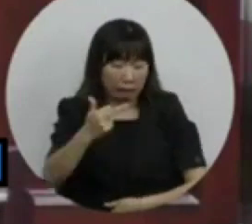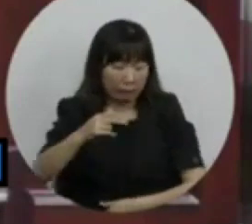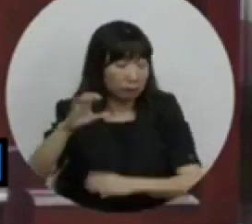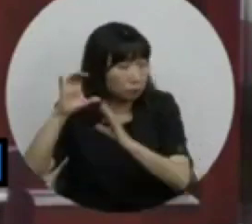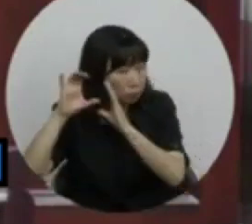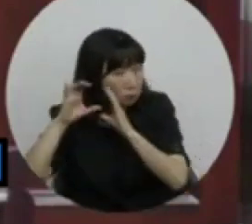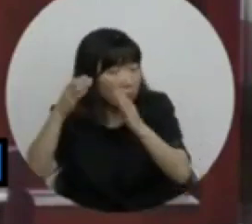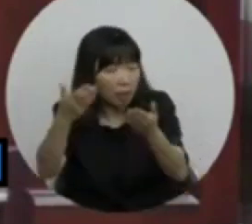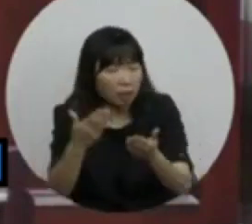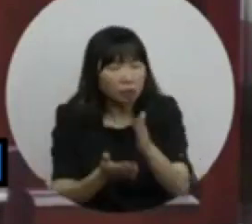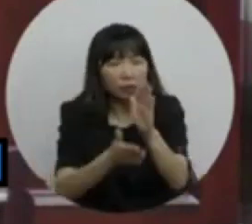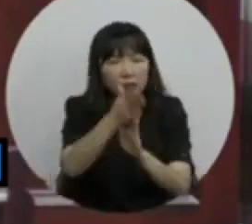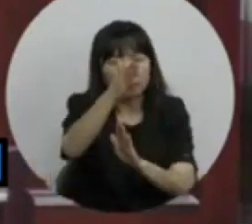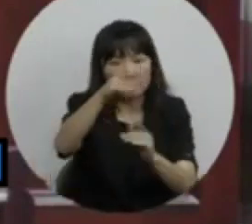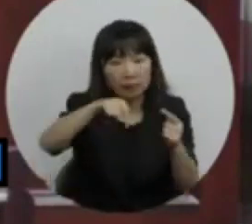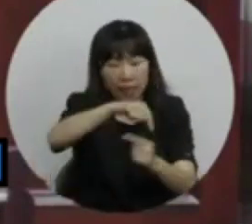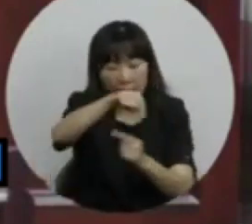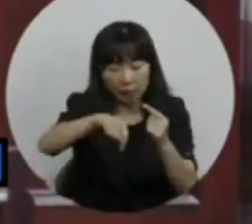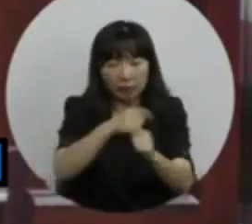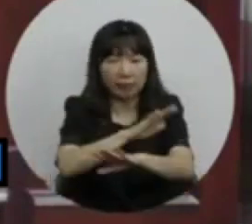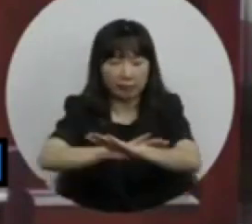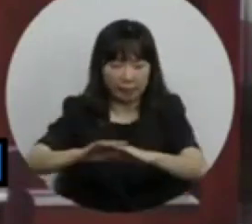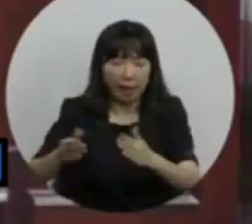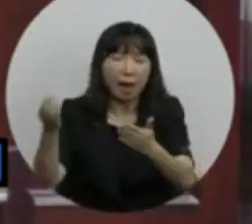적극 반영하도록 하겠습니다.